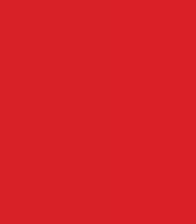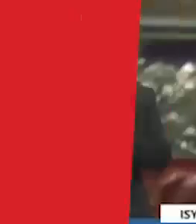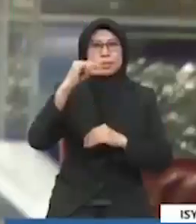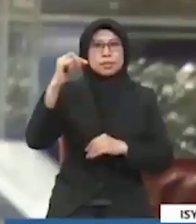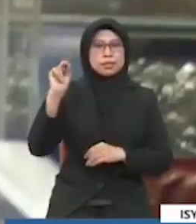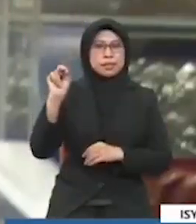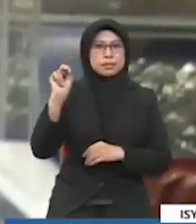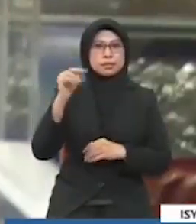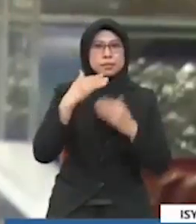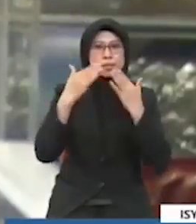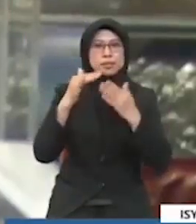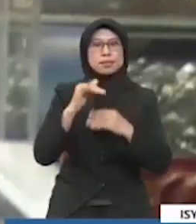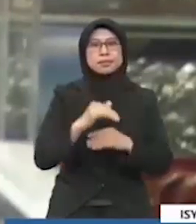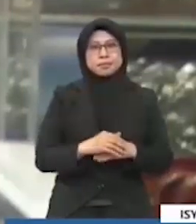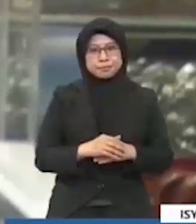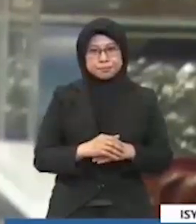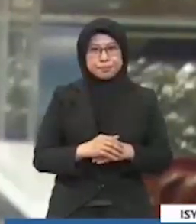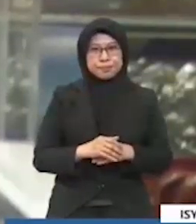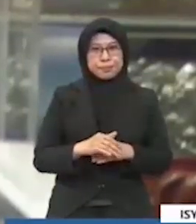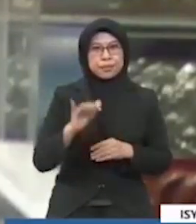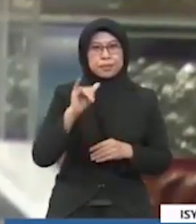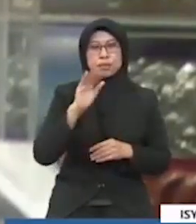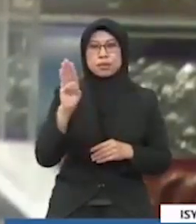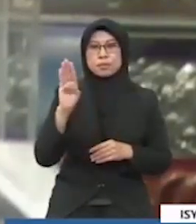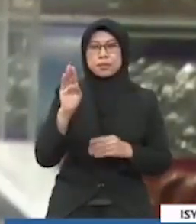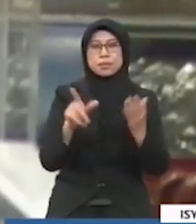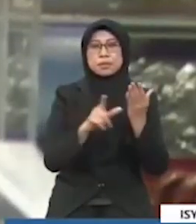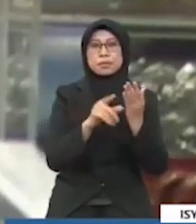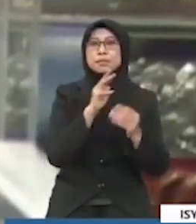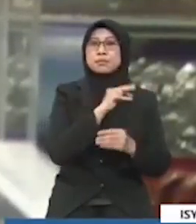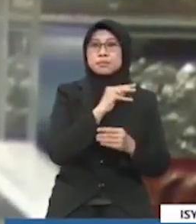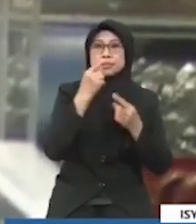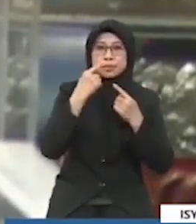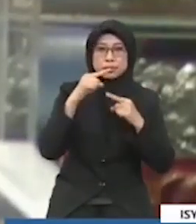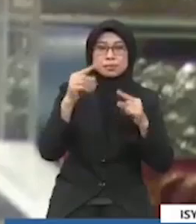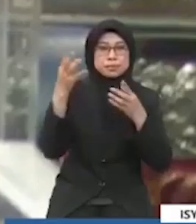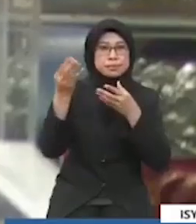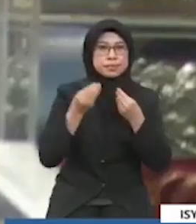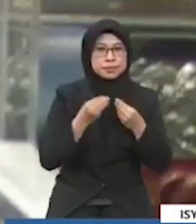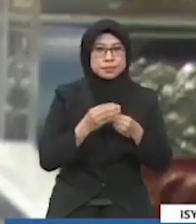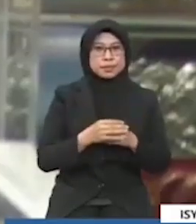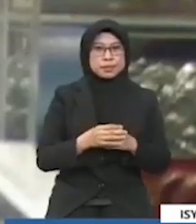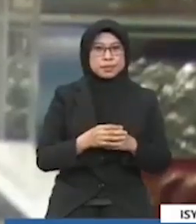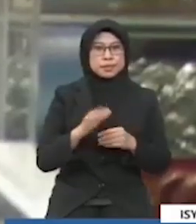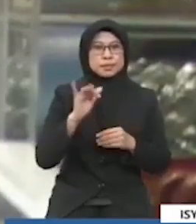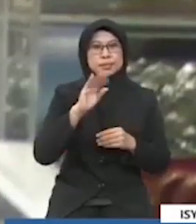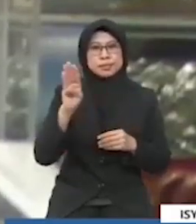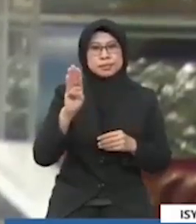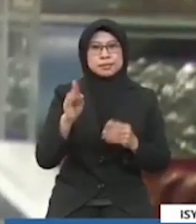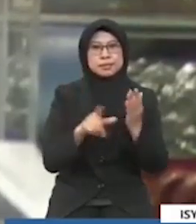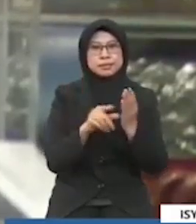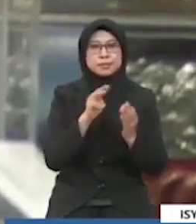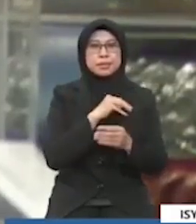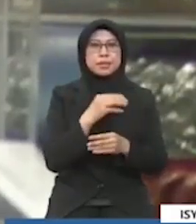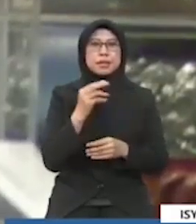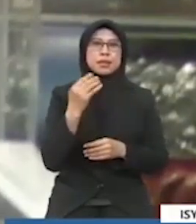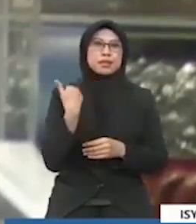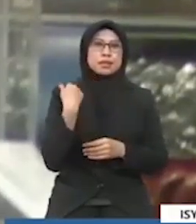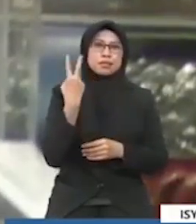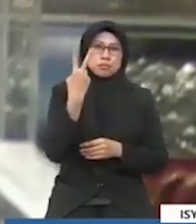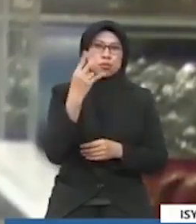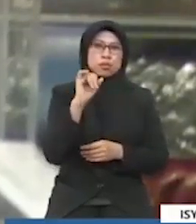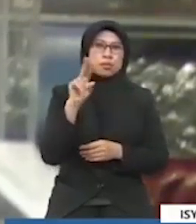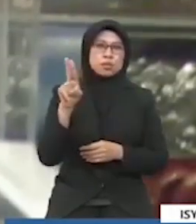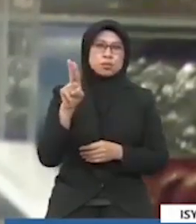Hai kreasi atau ini betul kekasih yang terhormat jembatan Negeri atas saya jawabannya demikian ya Muhammad jumlah Putri ada dua